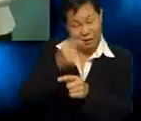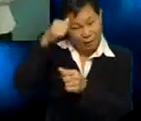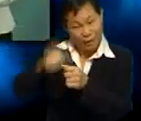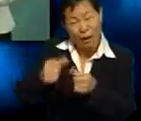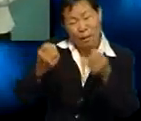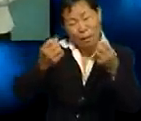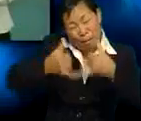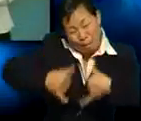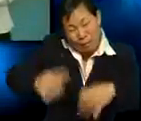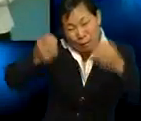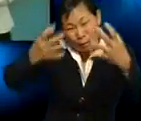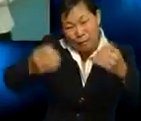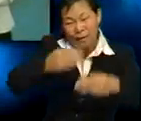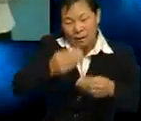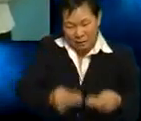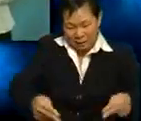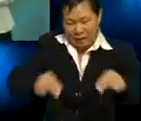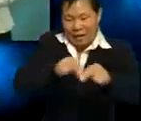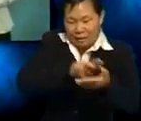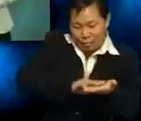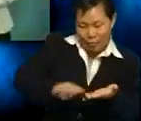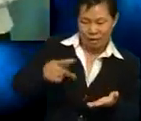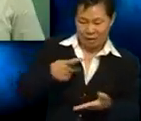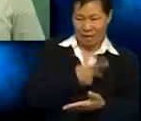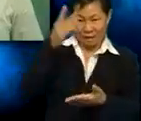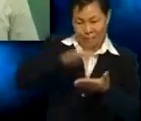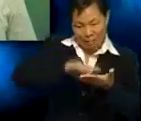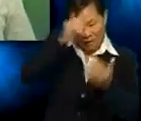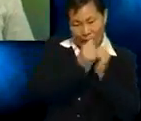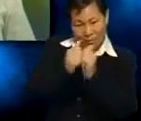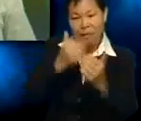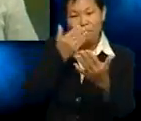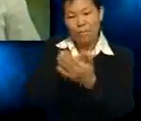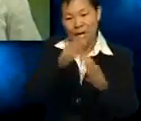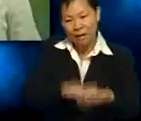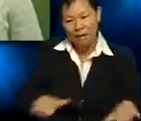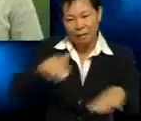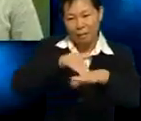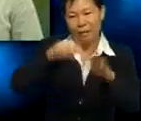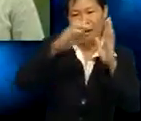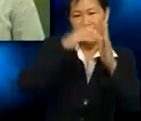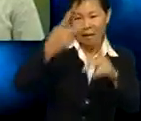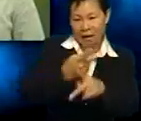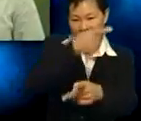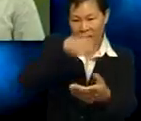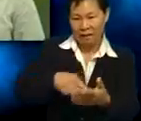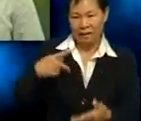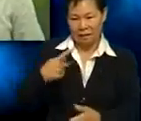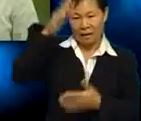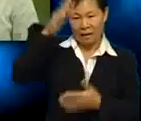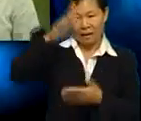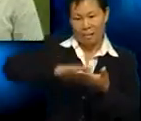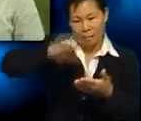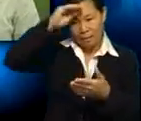masih banyak lagi nilai-nilai murni yang akan kita pelajari bersama. Baiklah adik-adik, pada episod kali ini, kita akan